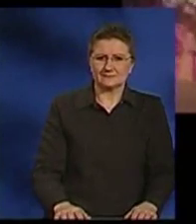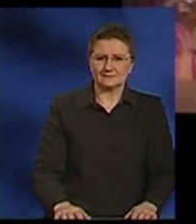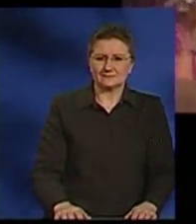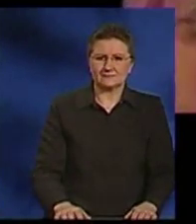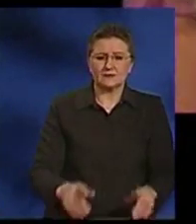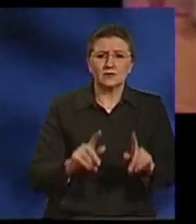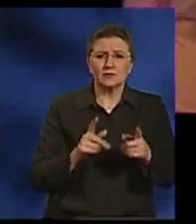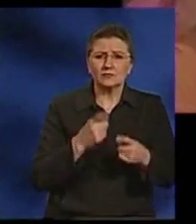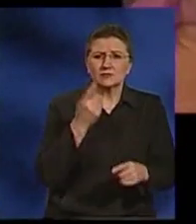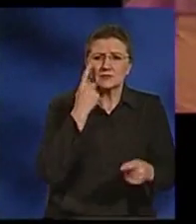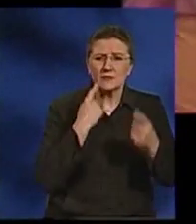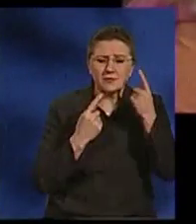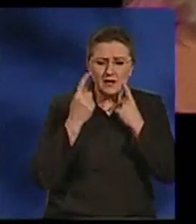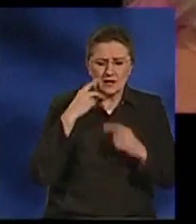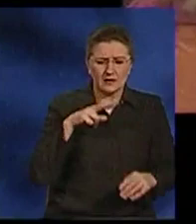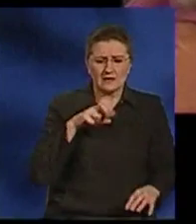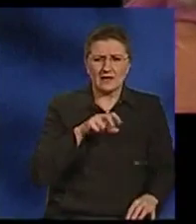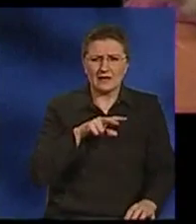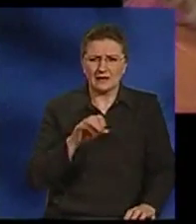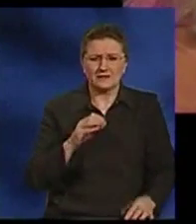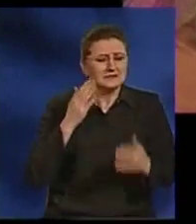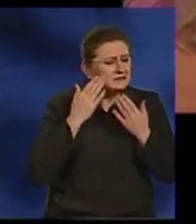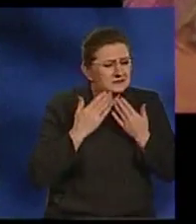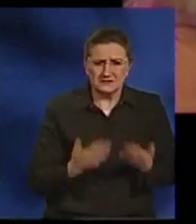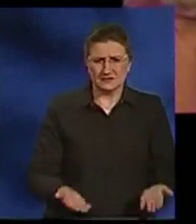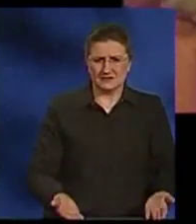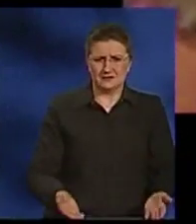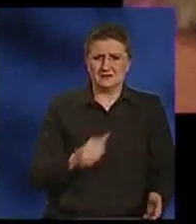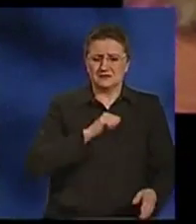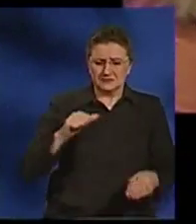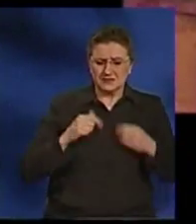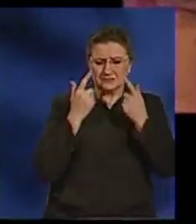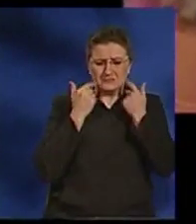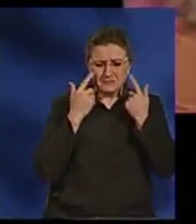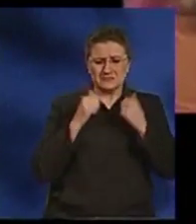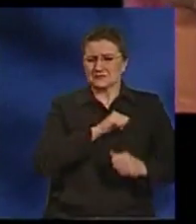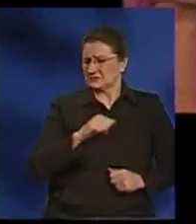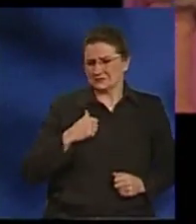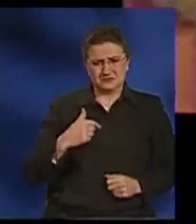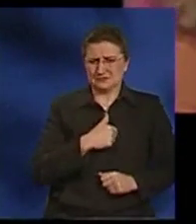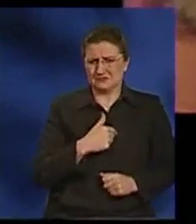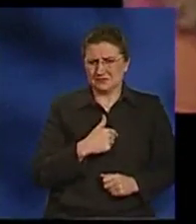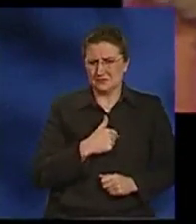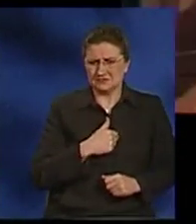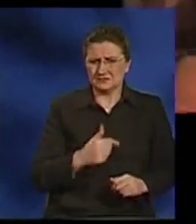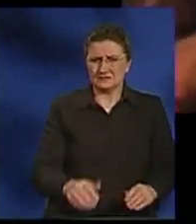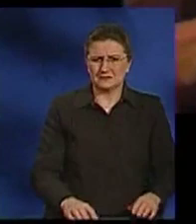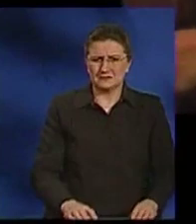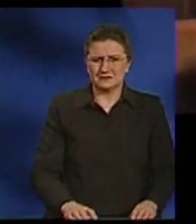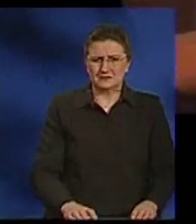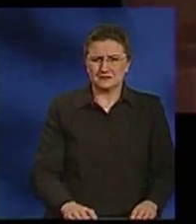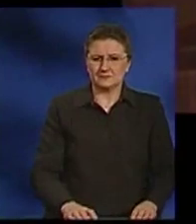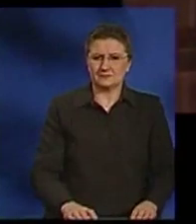Почему ты плачешь, Лаля? Не знаю Слезы сами льются из глаз Хе-хе-хе